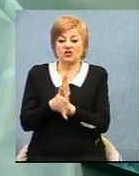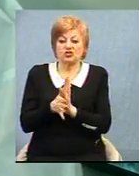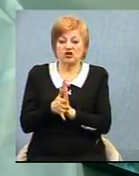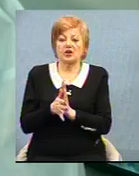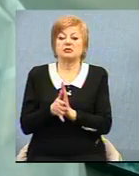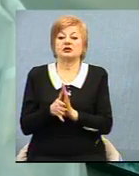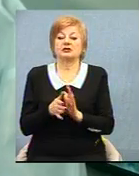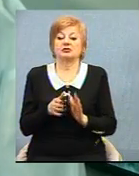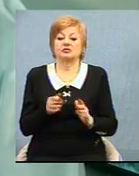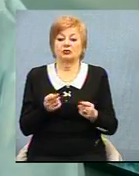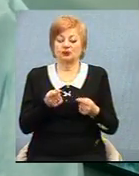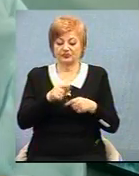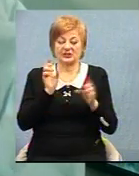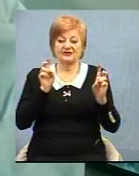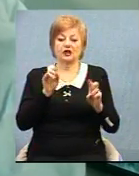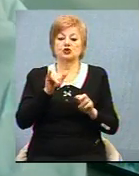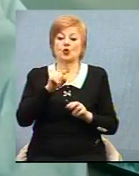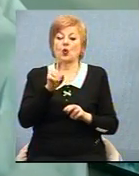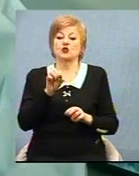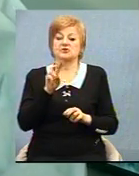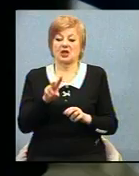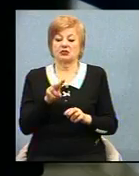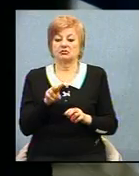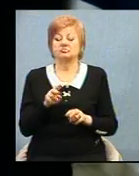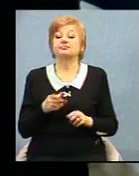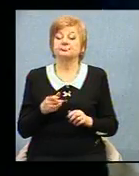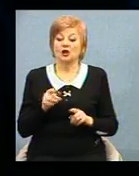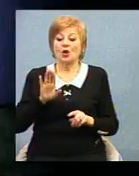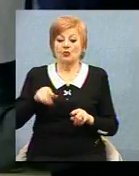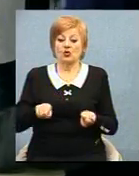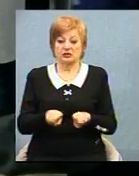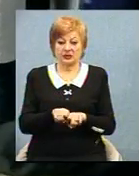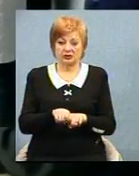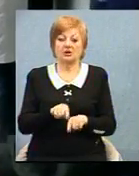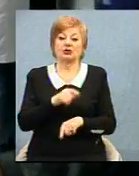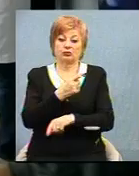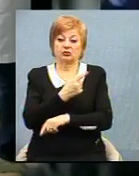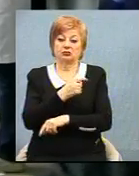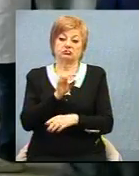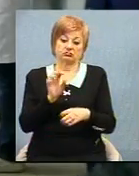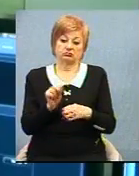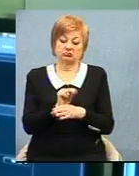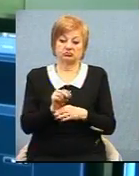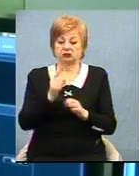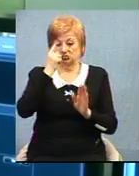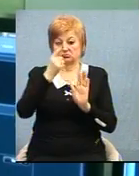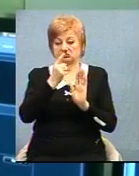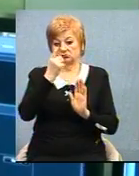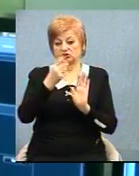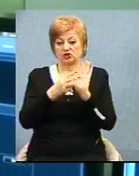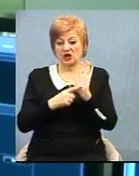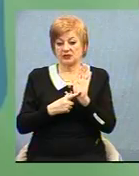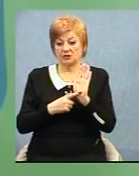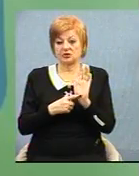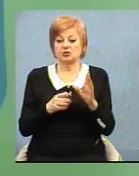самом узле, который раньше вызвал эти проблемы. После такой процедуры вузол через 3-6 месяцев значно зменшується